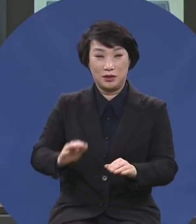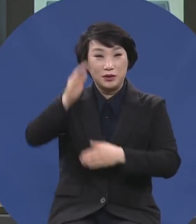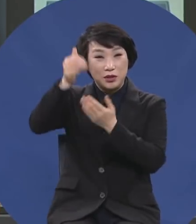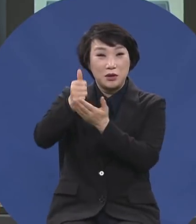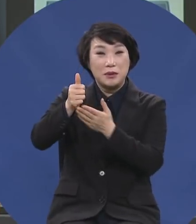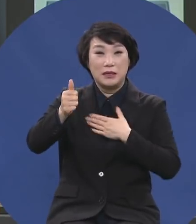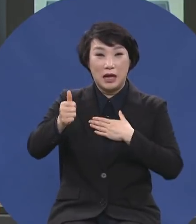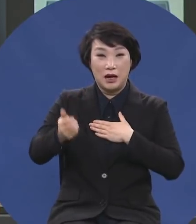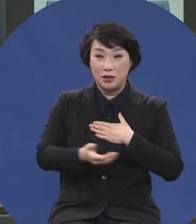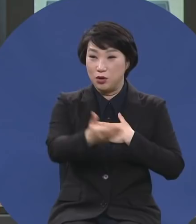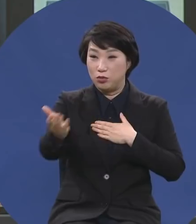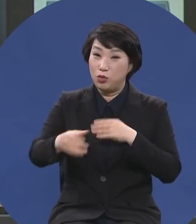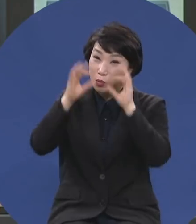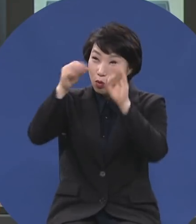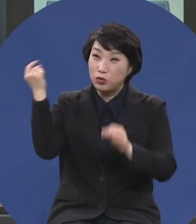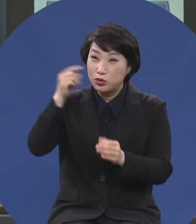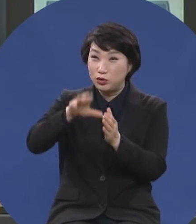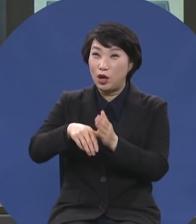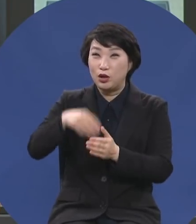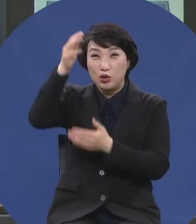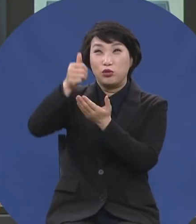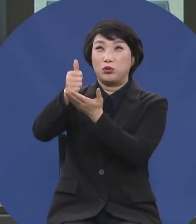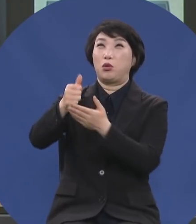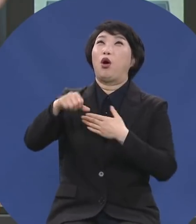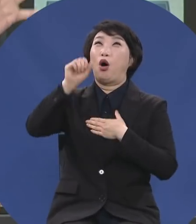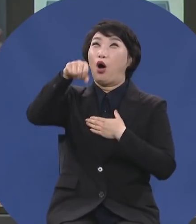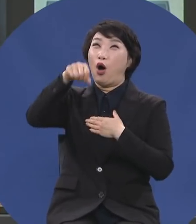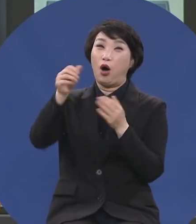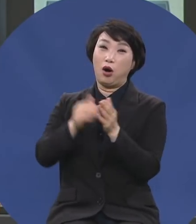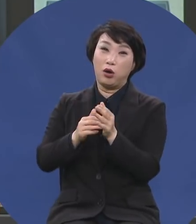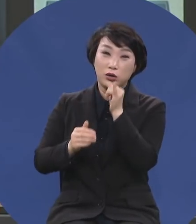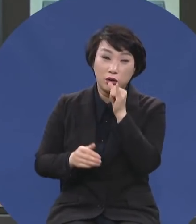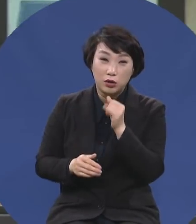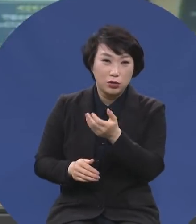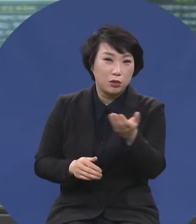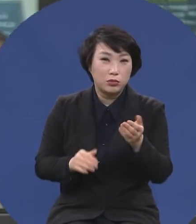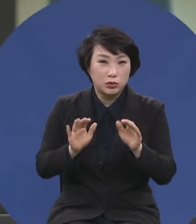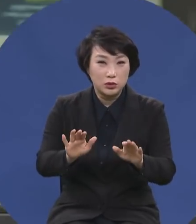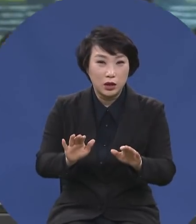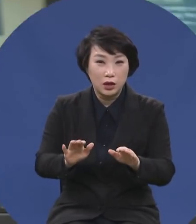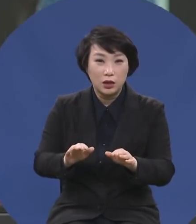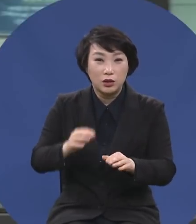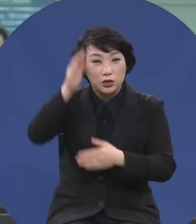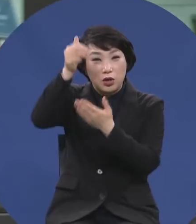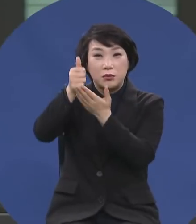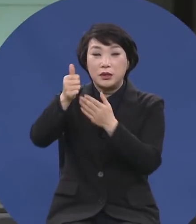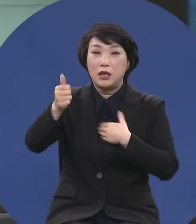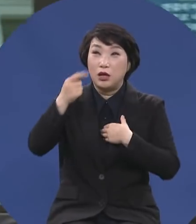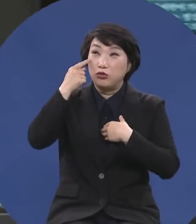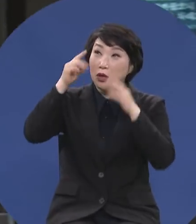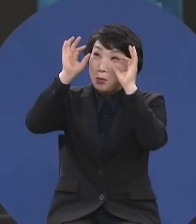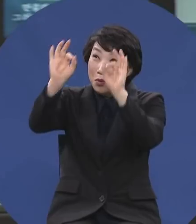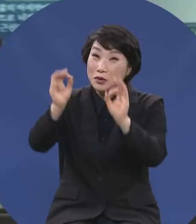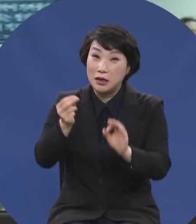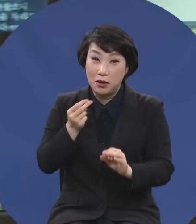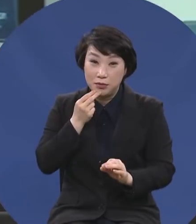성령이 우리가 그냥 듣기는 성령 눈에 보이지 않아, 손에 잡히지